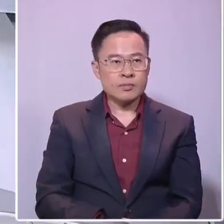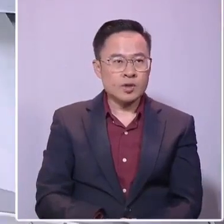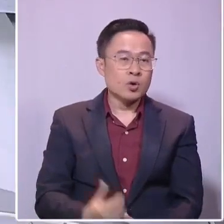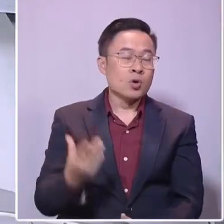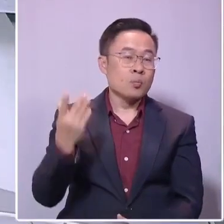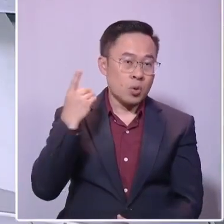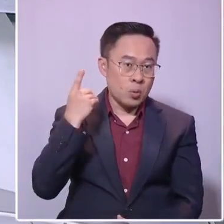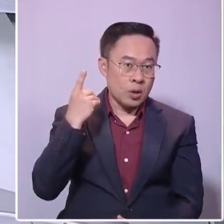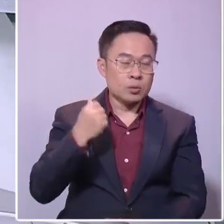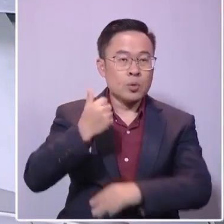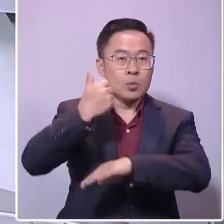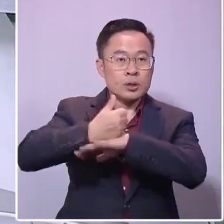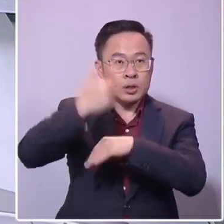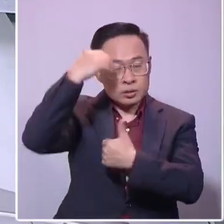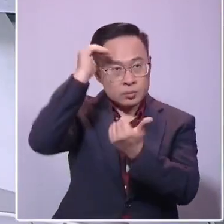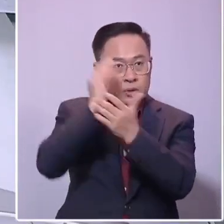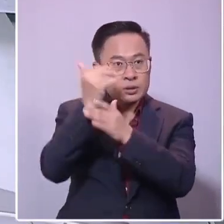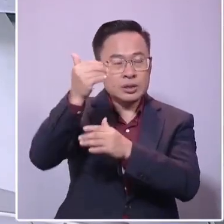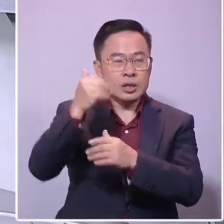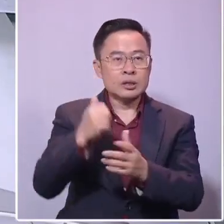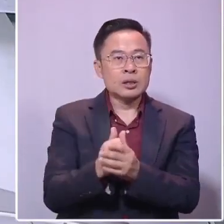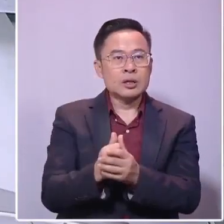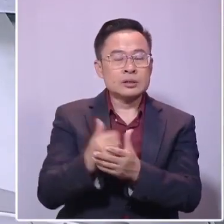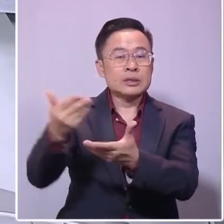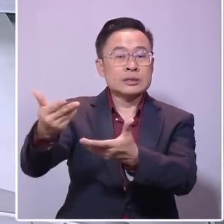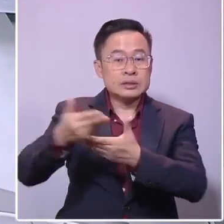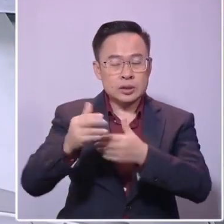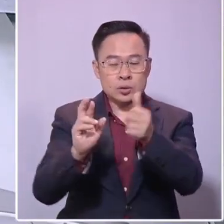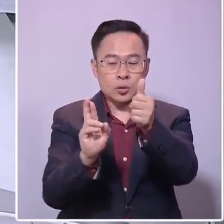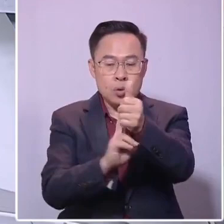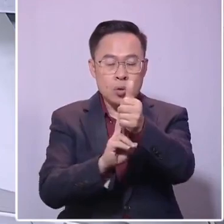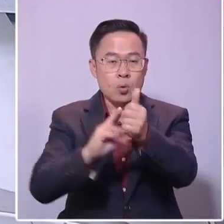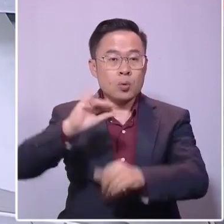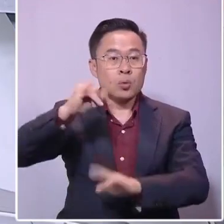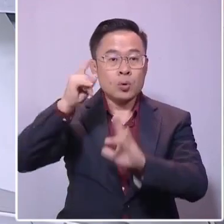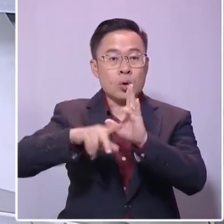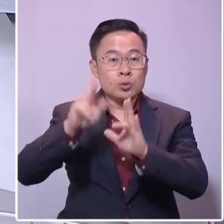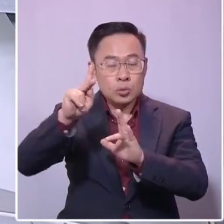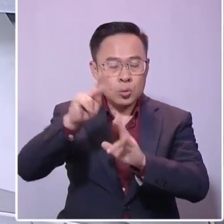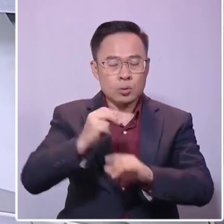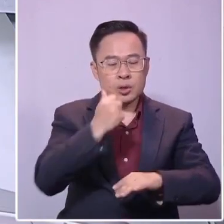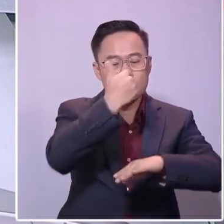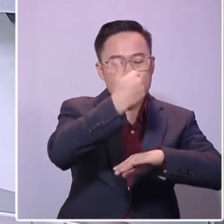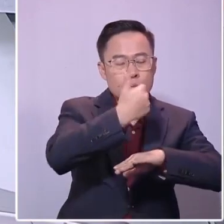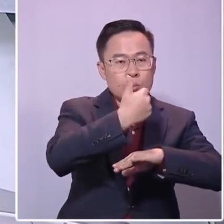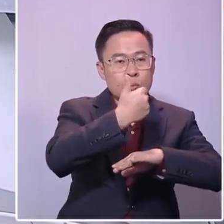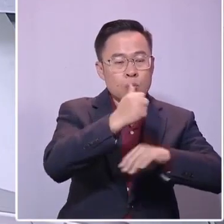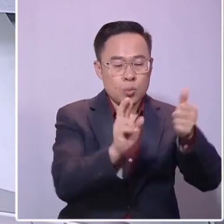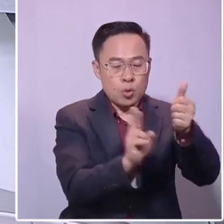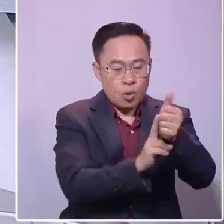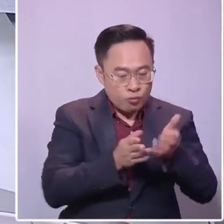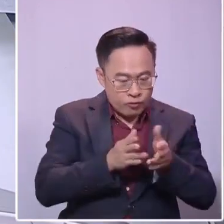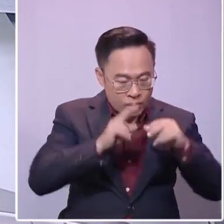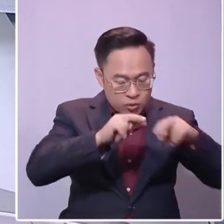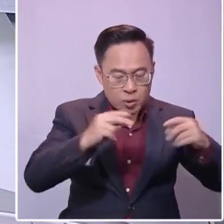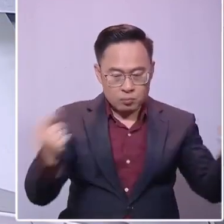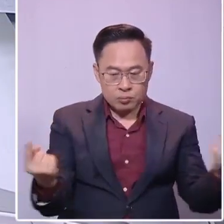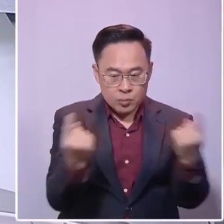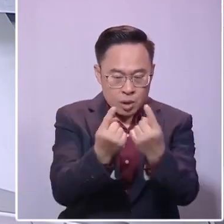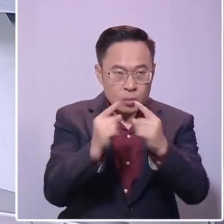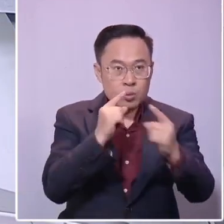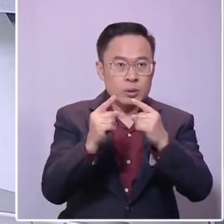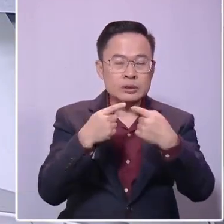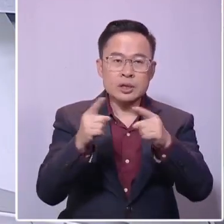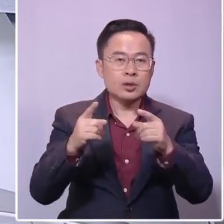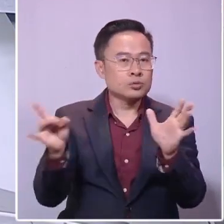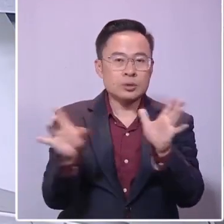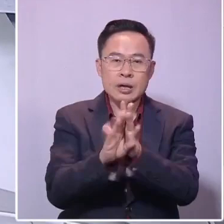บิ๊กต่อเองให้สัมภาษณ์บอกตอนแรกจะมีมีการเชิญอ่า 2ฝ่ายใช่มั้ยคะให้มาพูดคุยกันบิ๊กเต่าช่วง